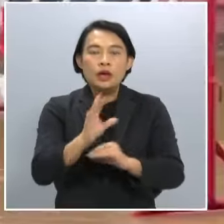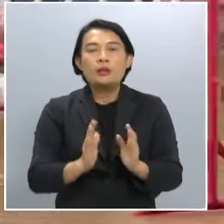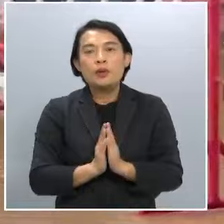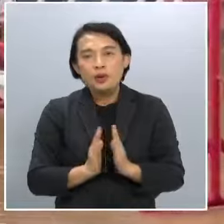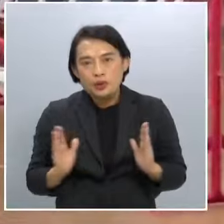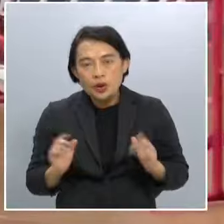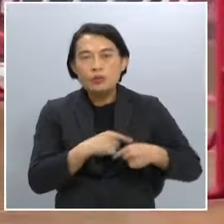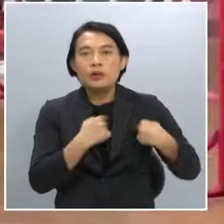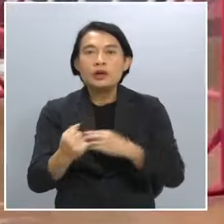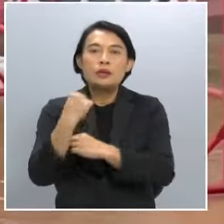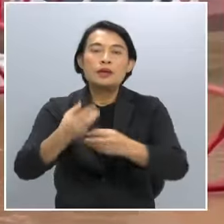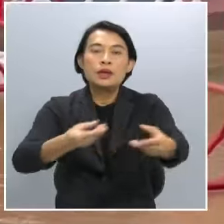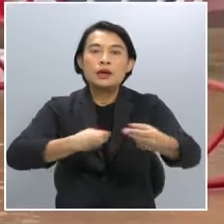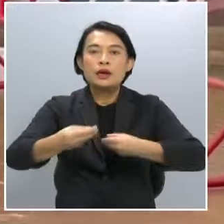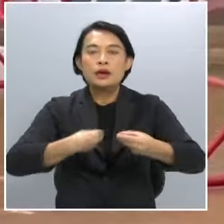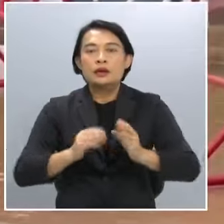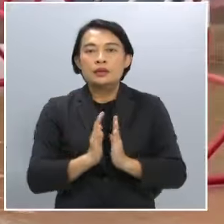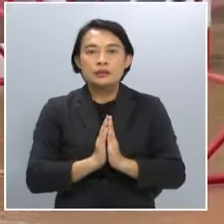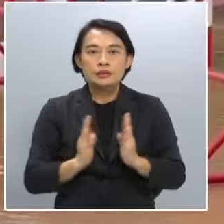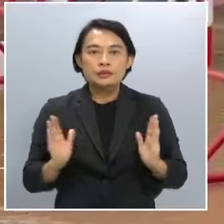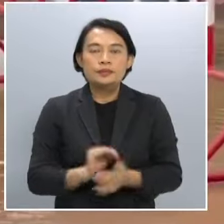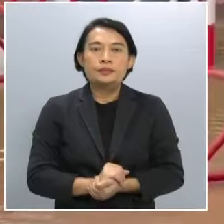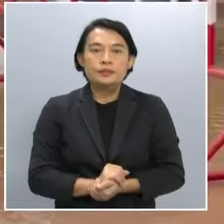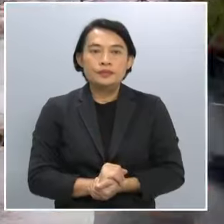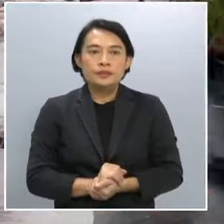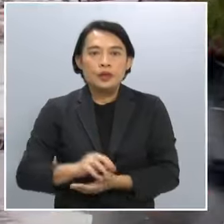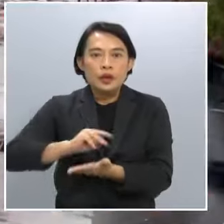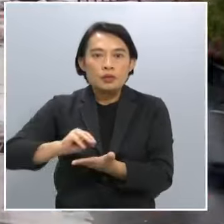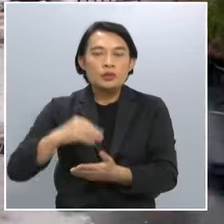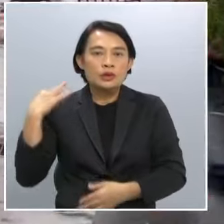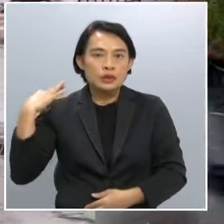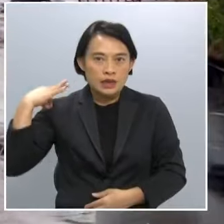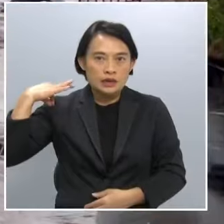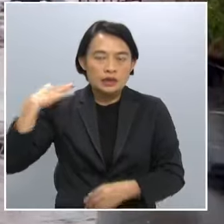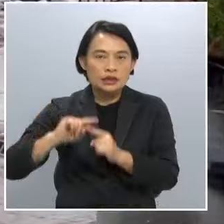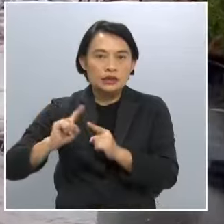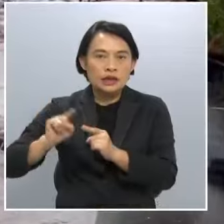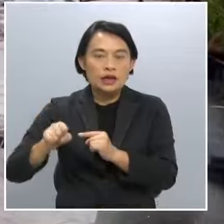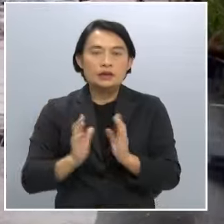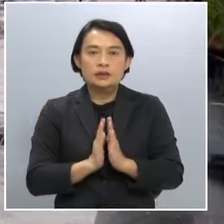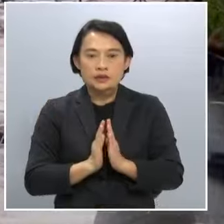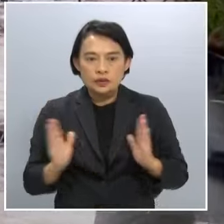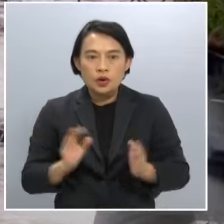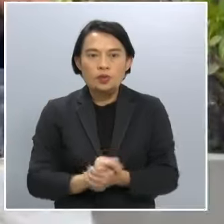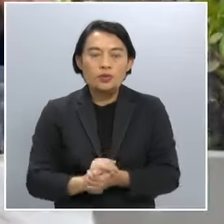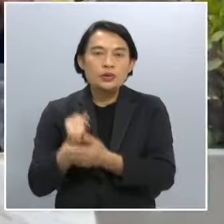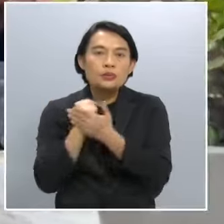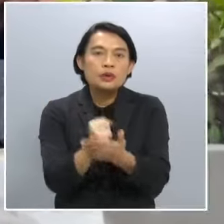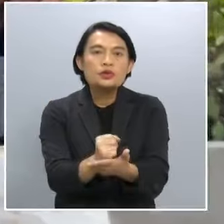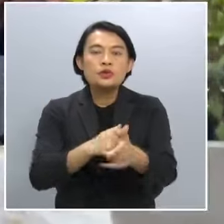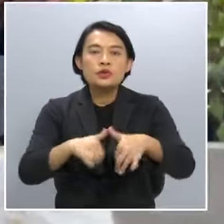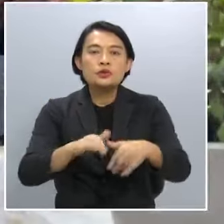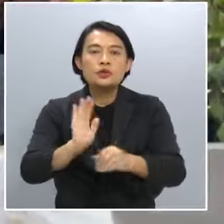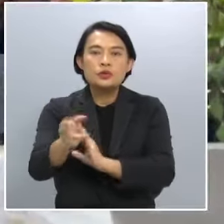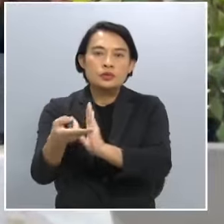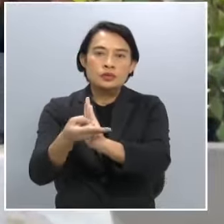ทั่วทุกสารทิศที่หลั่งไหลเข้ามาขอบคุณทางกู้ภัยทางอาสาทางหน่วยงานต่างๆที่เข้ามาให้ความช่วยเหลือพี่น้องชาวหนองค